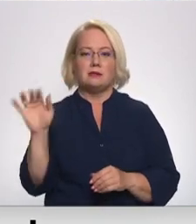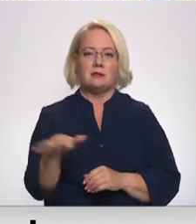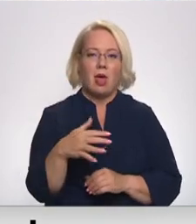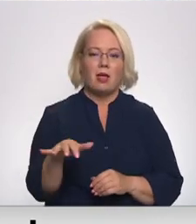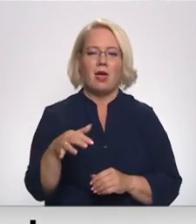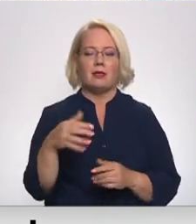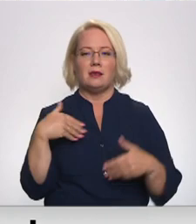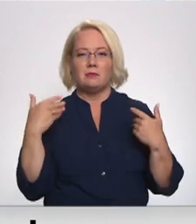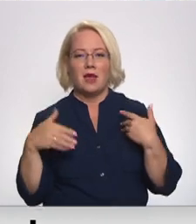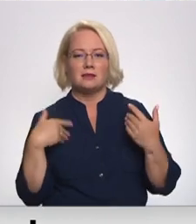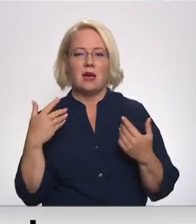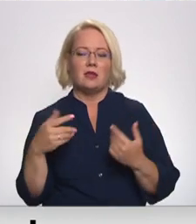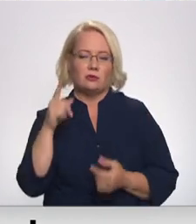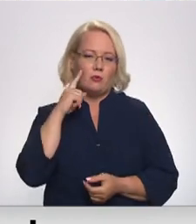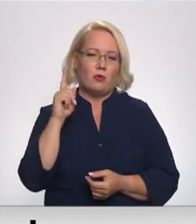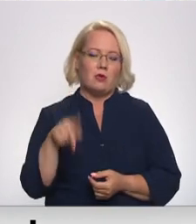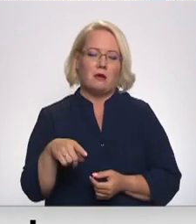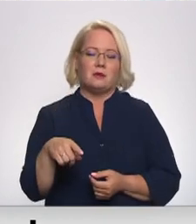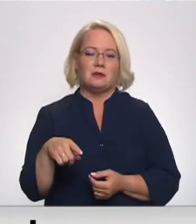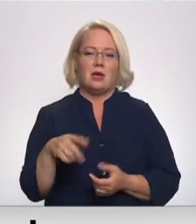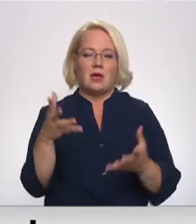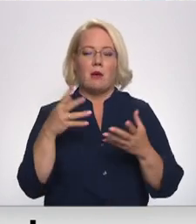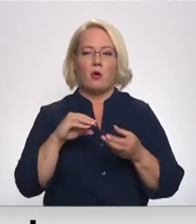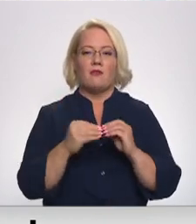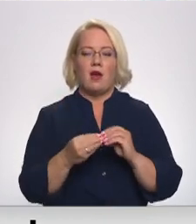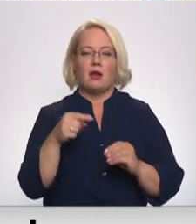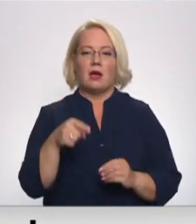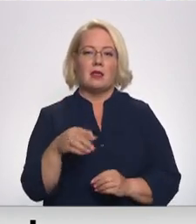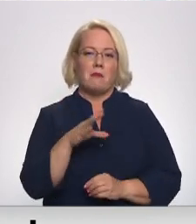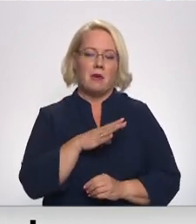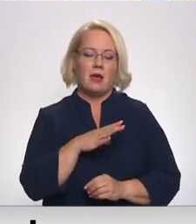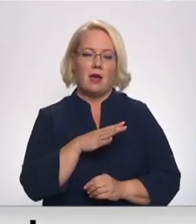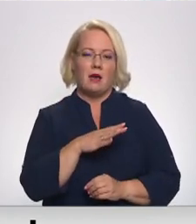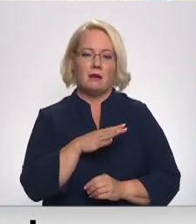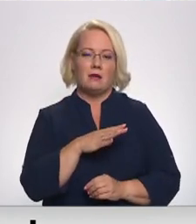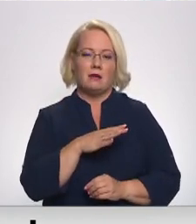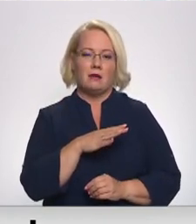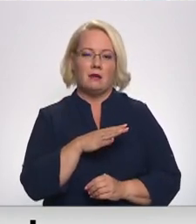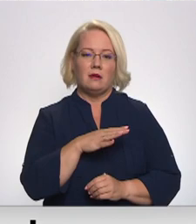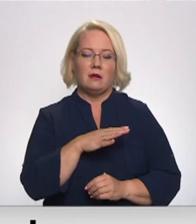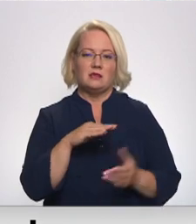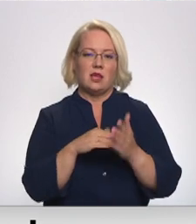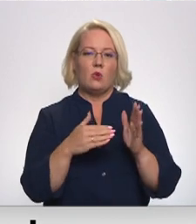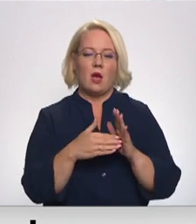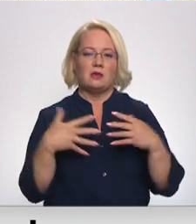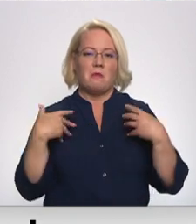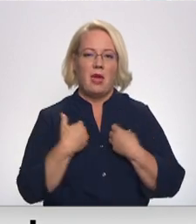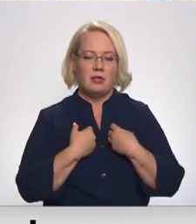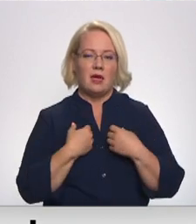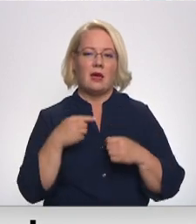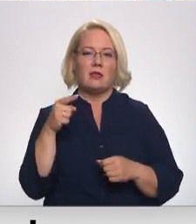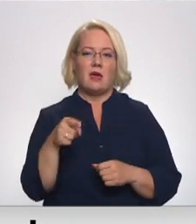izpriecāties. Un protams, ka ņemot ārā, ka šeit bija diezgan tāda čābīga situācija tādā